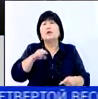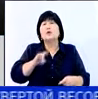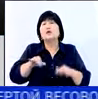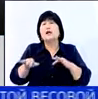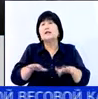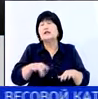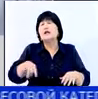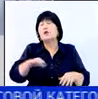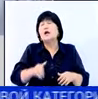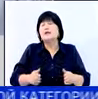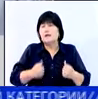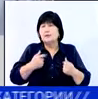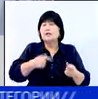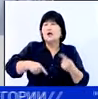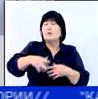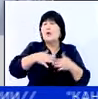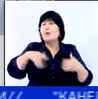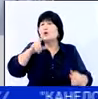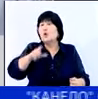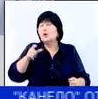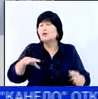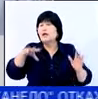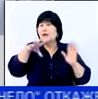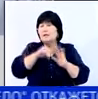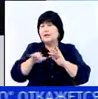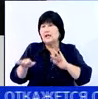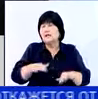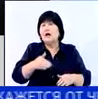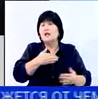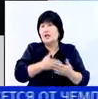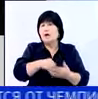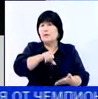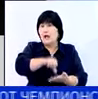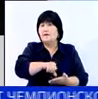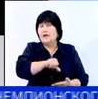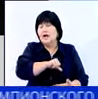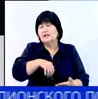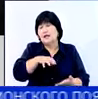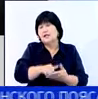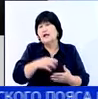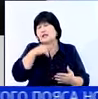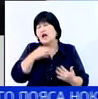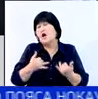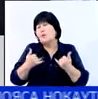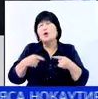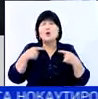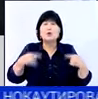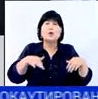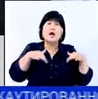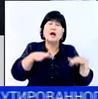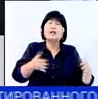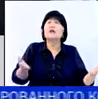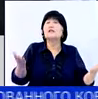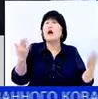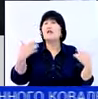деятельность в регионе набирает обороты. Все больше людей вливаются в движение добровольцев. Одни занимаются благотворительностью, другие организуют